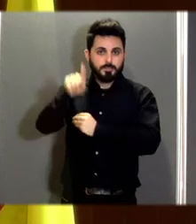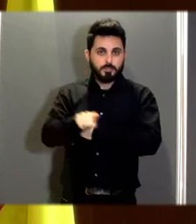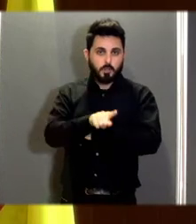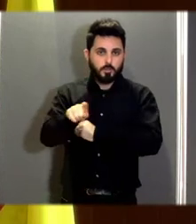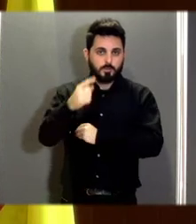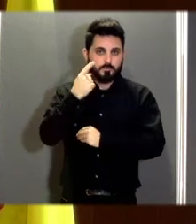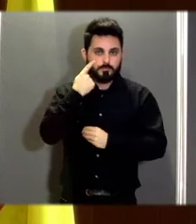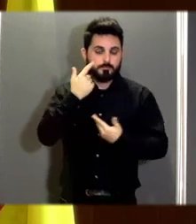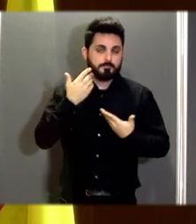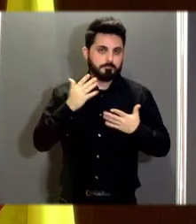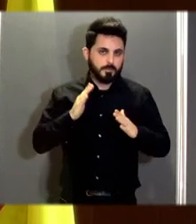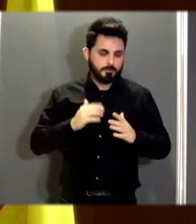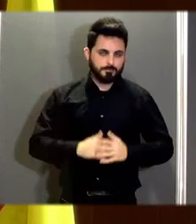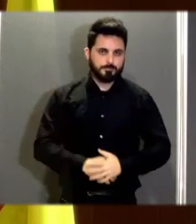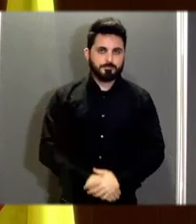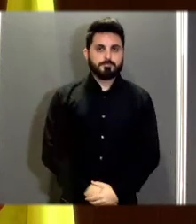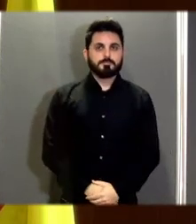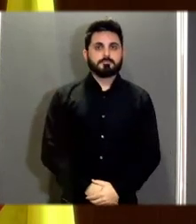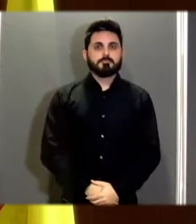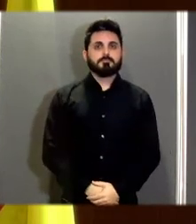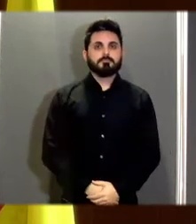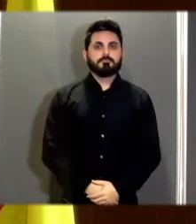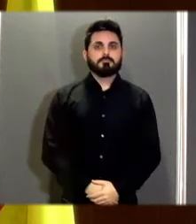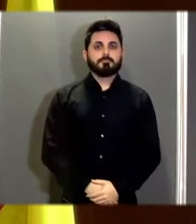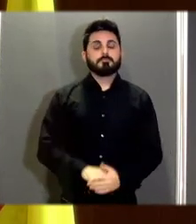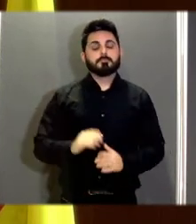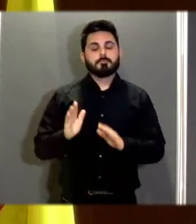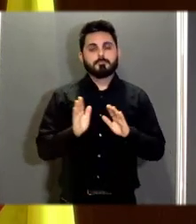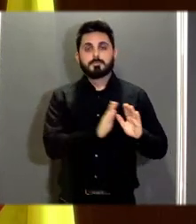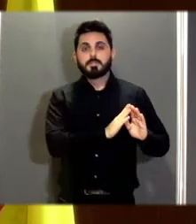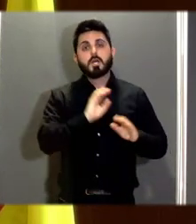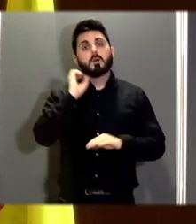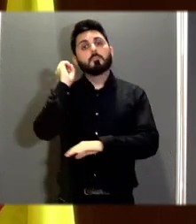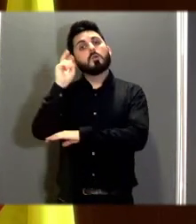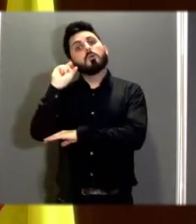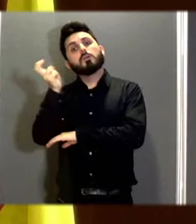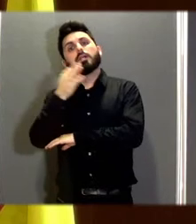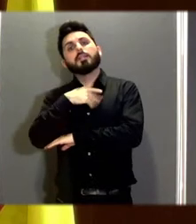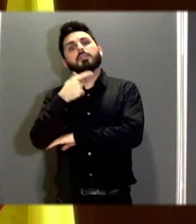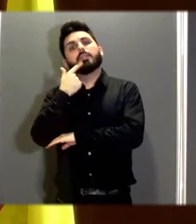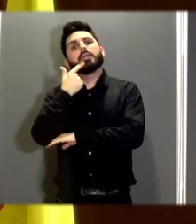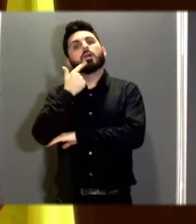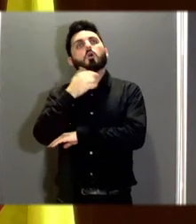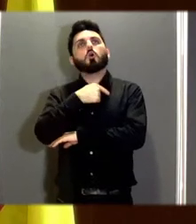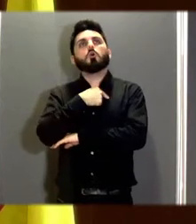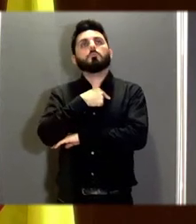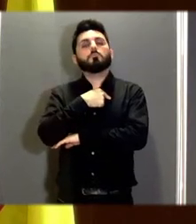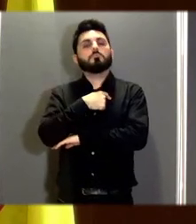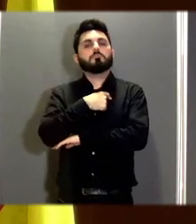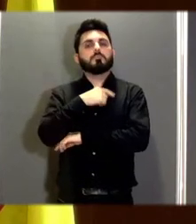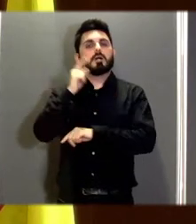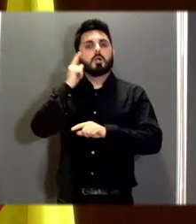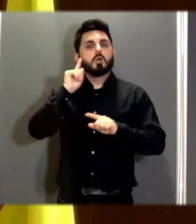També vam abordar en l'altra ponència sobre l'impuls a l'independentisme unilateral una sèrie d'aportacions en relació a quatre